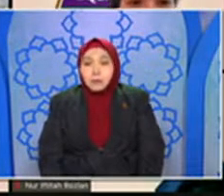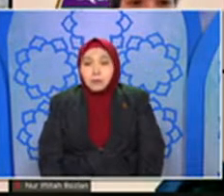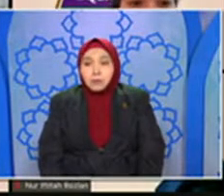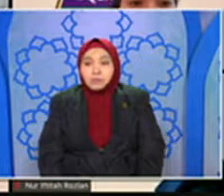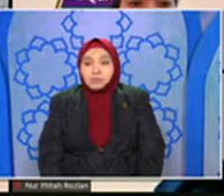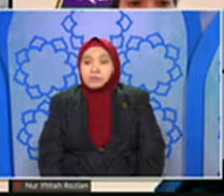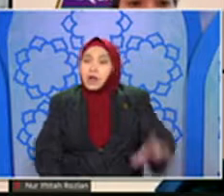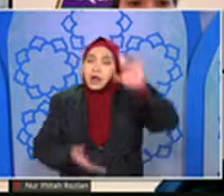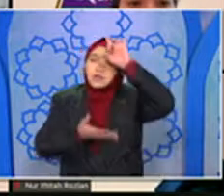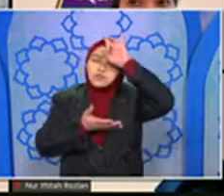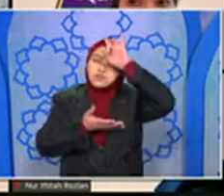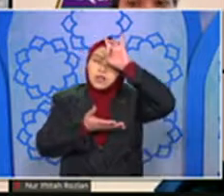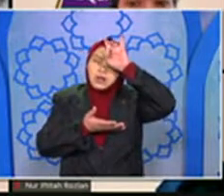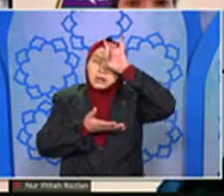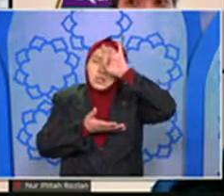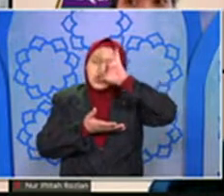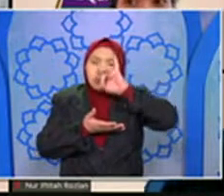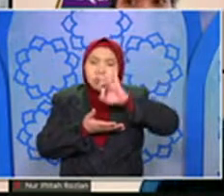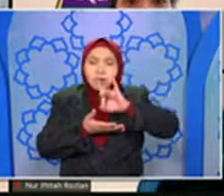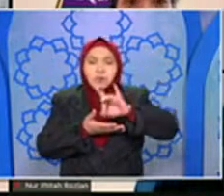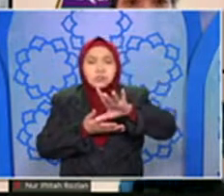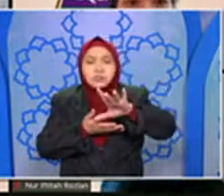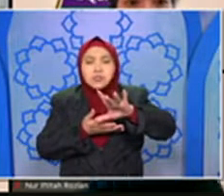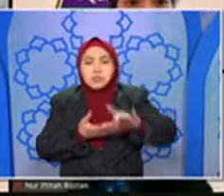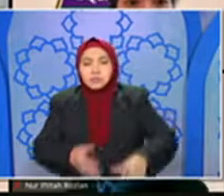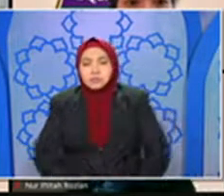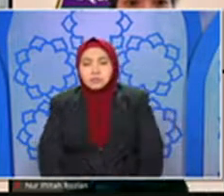A'udzu billahi minasy syaithanir rajim.